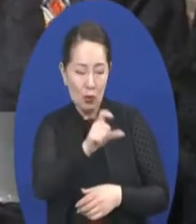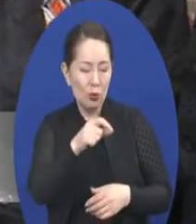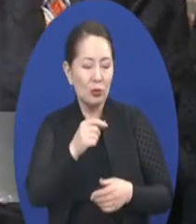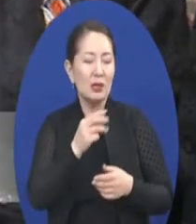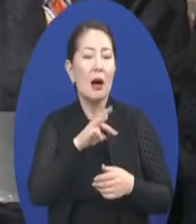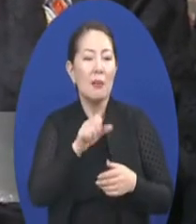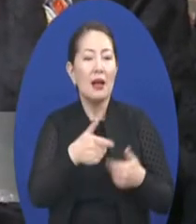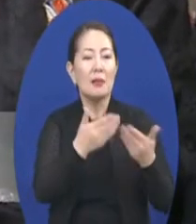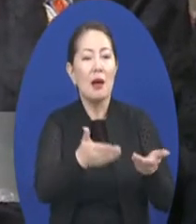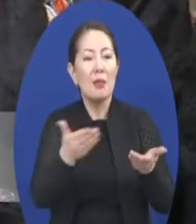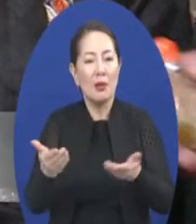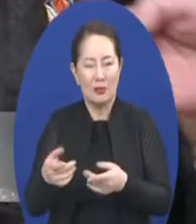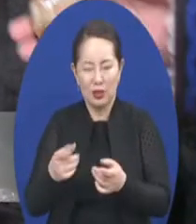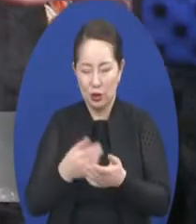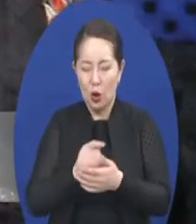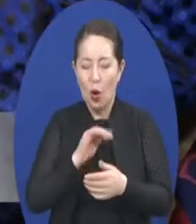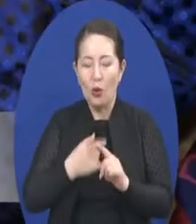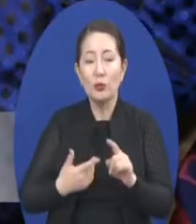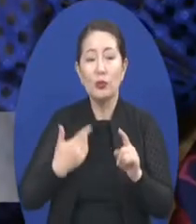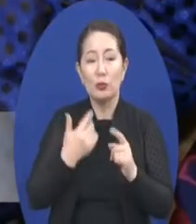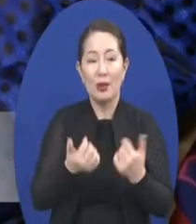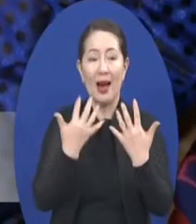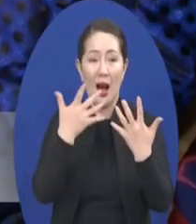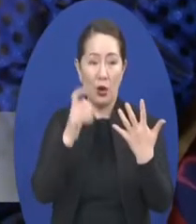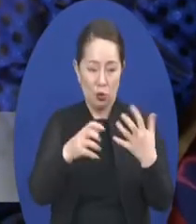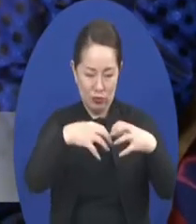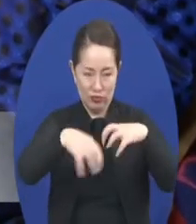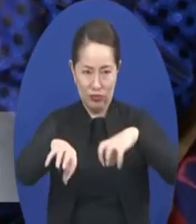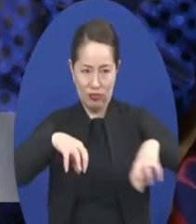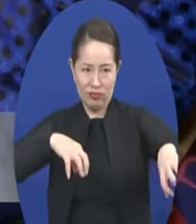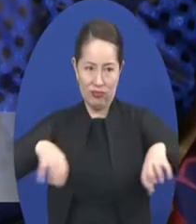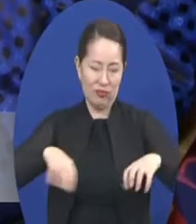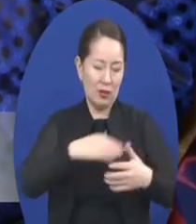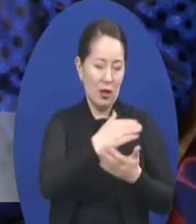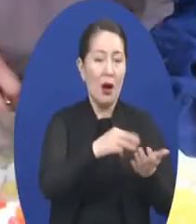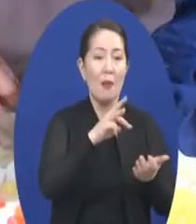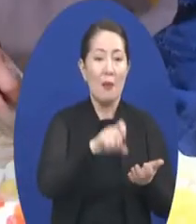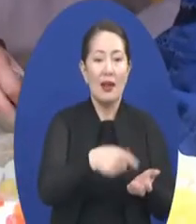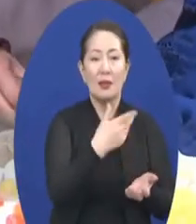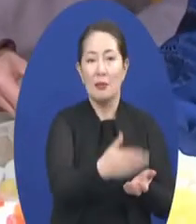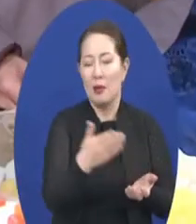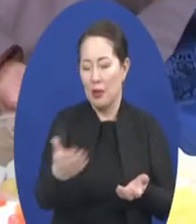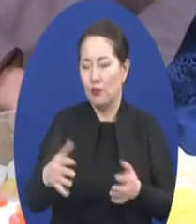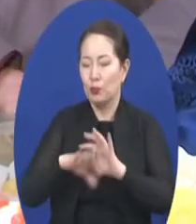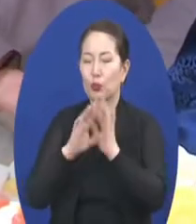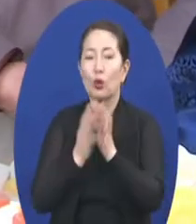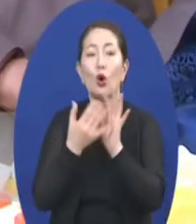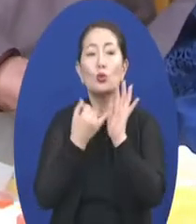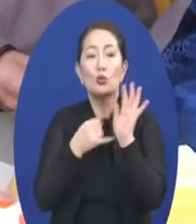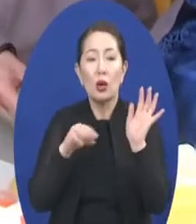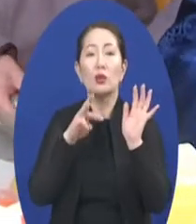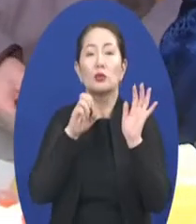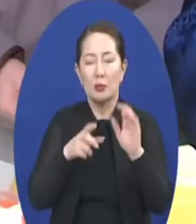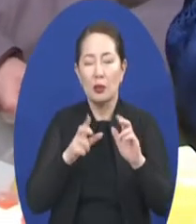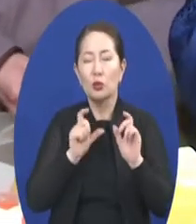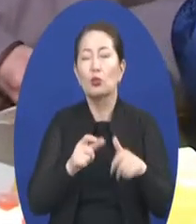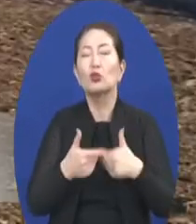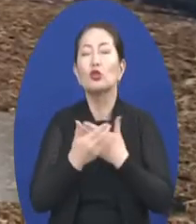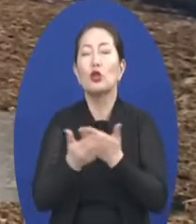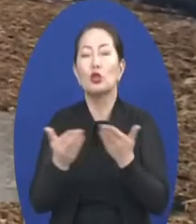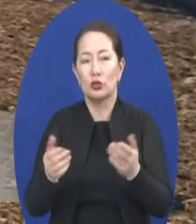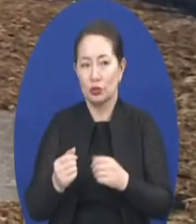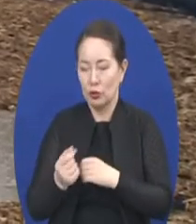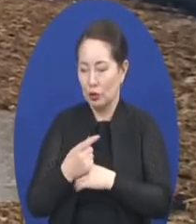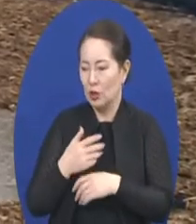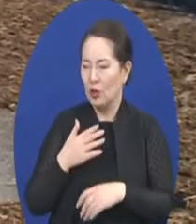малжуулахад үнтэй хувь нэмэр оруулсан. Нийт 10 хүнд өөрийн малладаг малаас өгчээ. 600 орчим мал бусдад өгснийг Цэрэн Ям